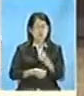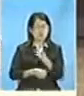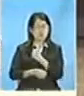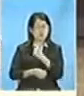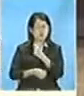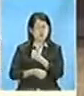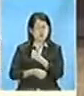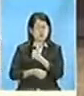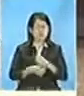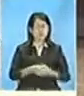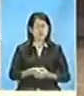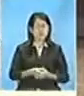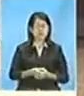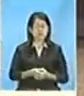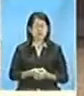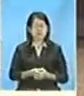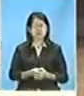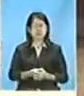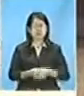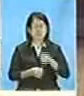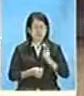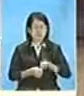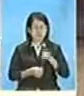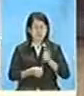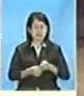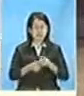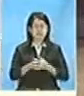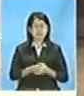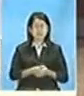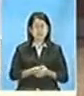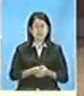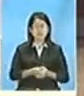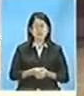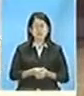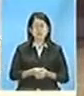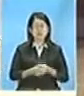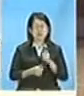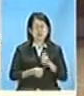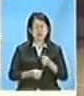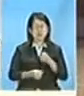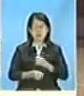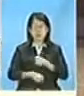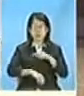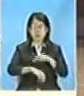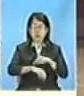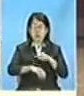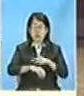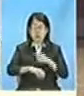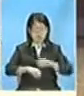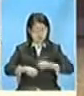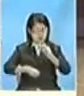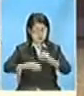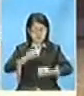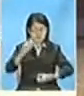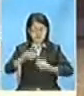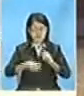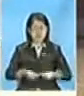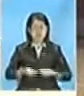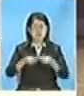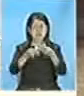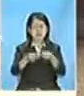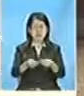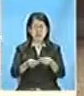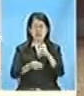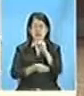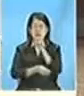มานะบากบั่นและที่สำคัญที่สุดจะต้องเสียสละเวลาเพื่อพี่น้องส